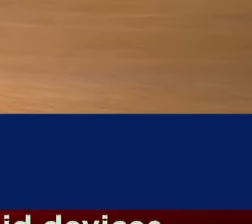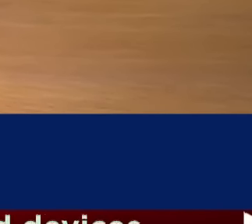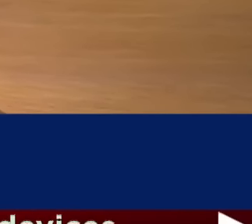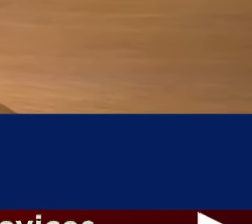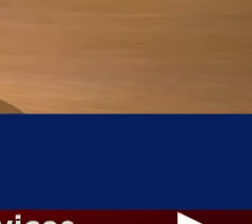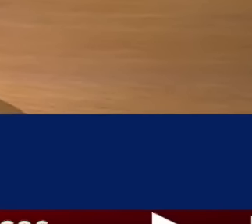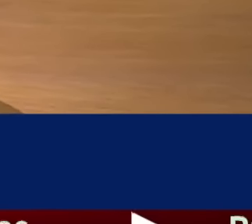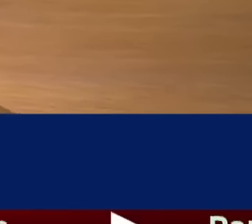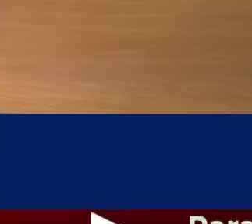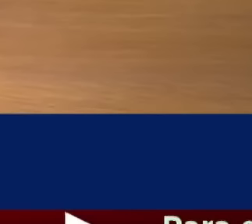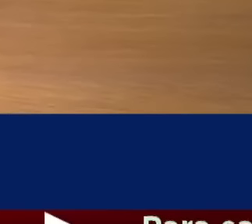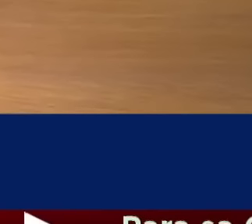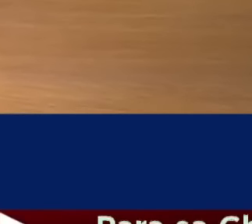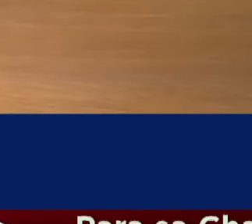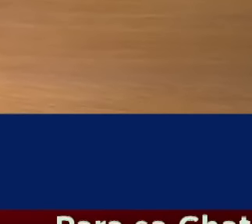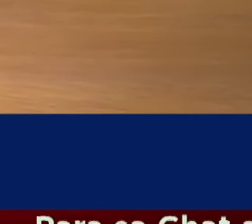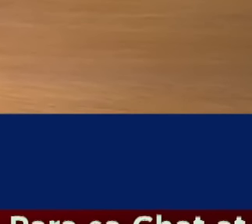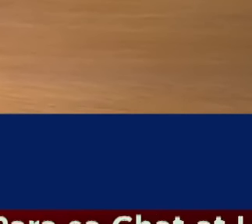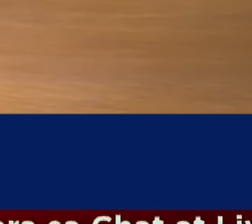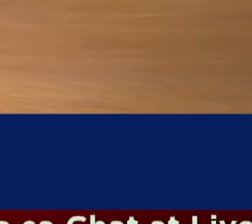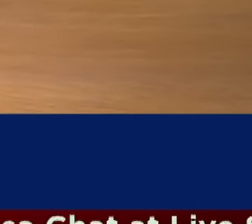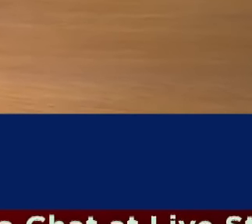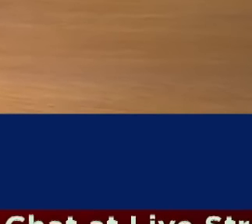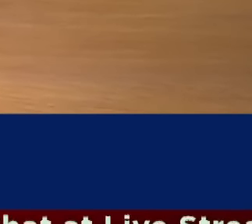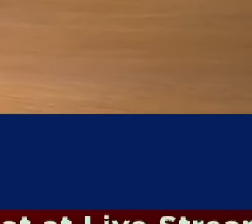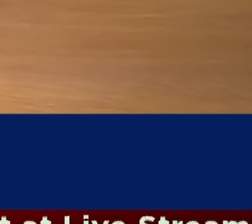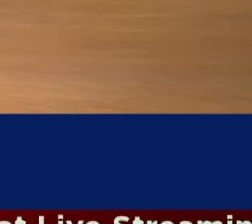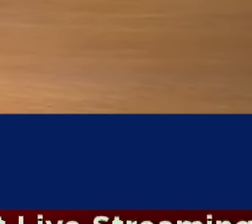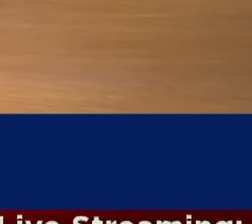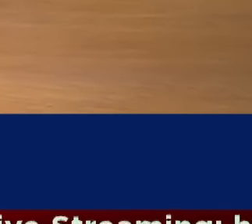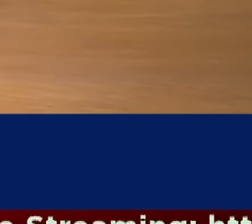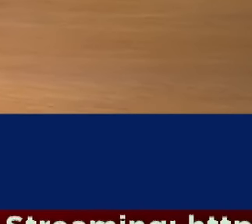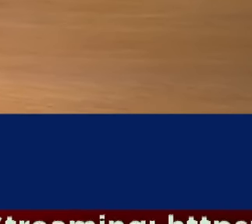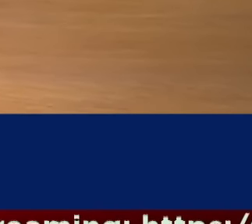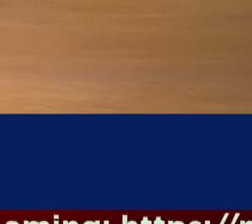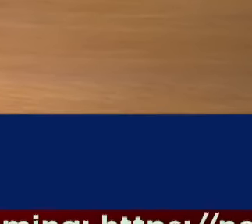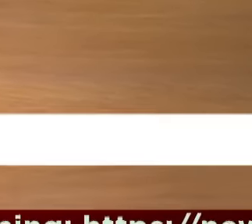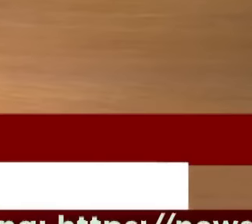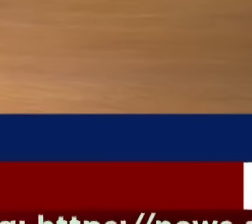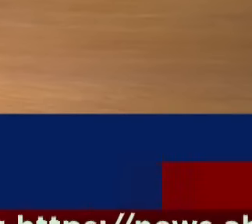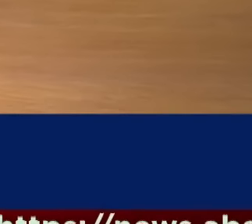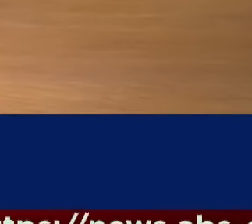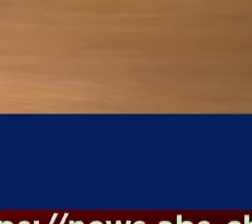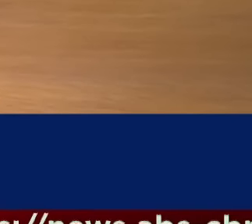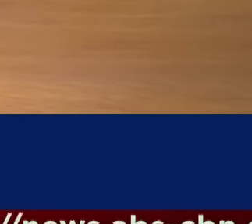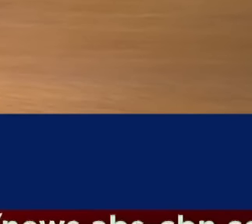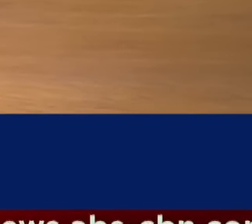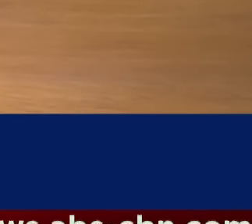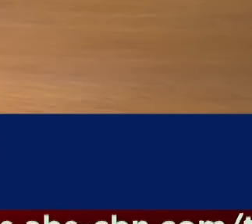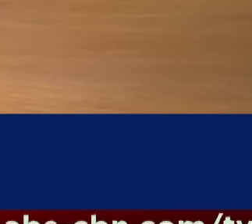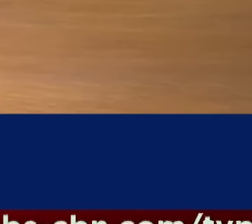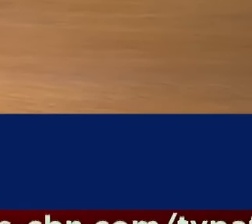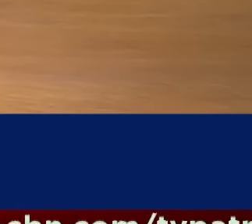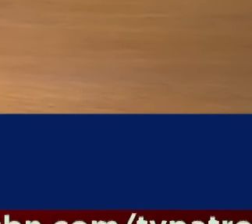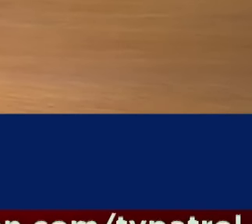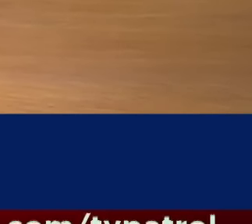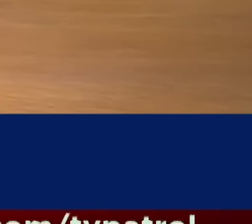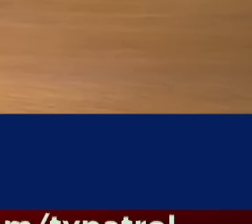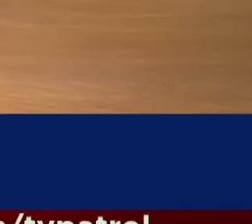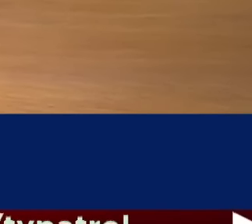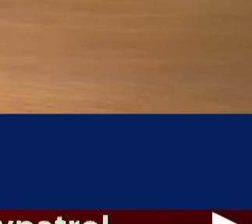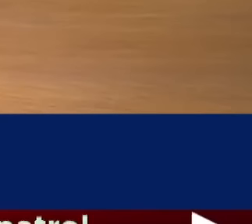Isinusulong natin muli ang kalusugan ng Pilipino. We are now refocusing our health priorities, applying the lessons learned from the